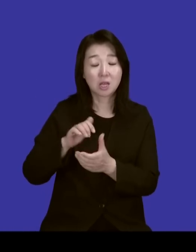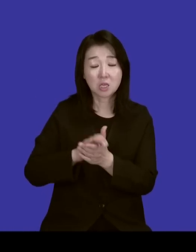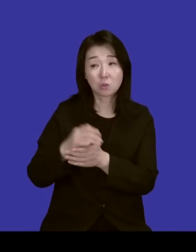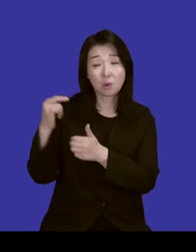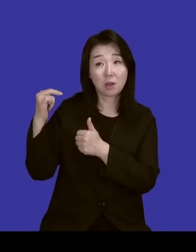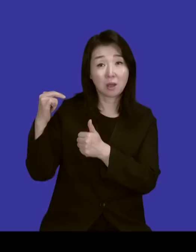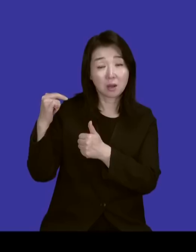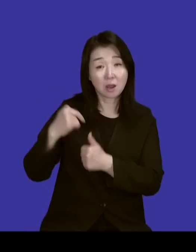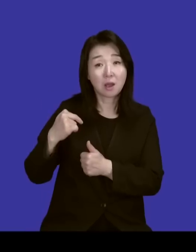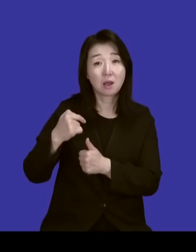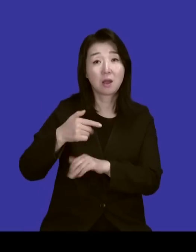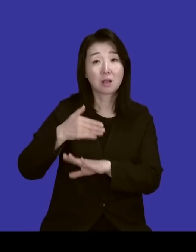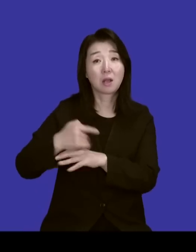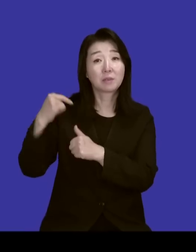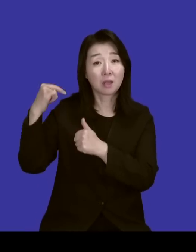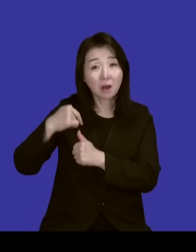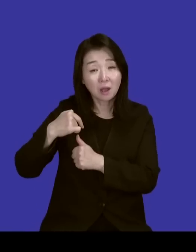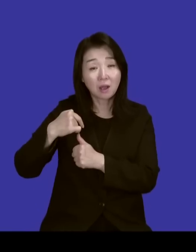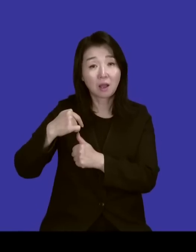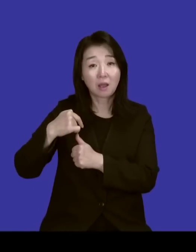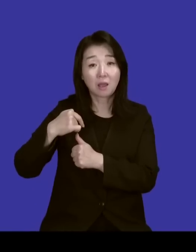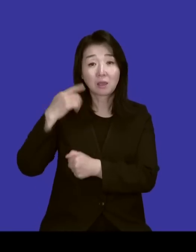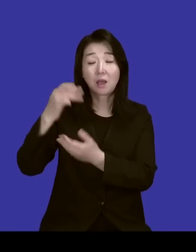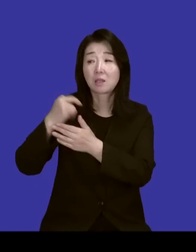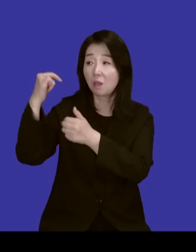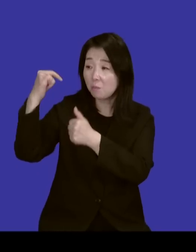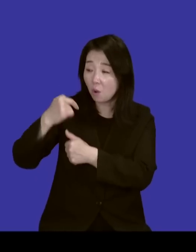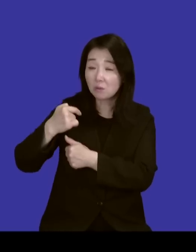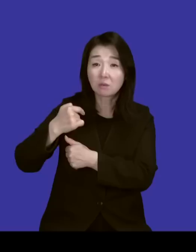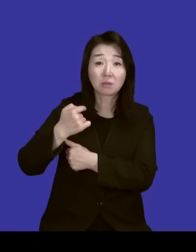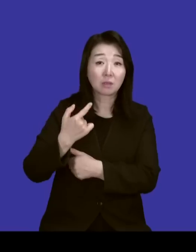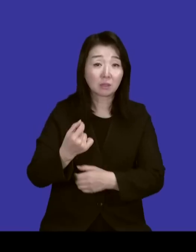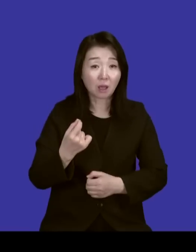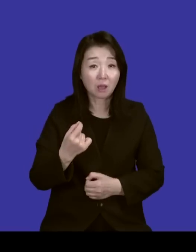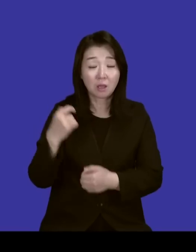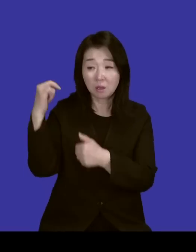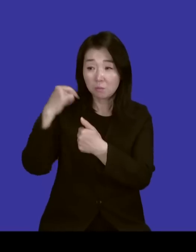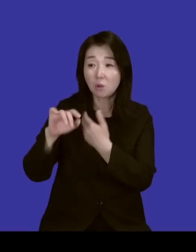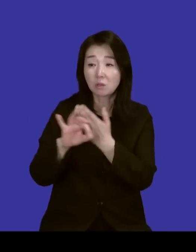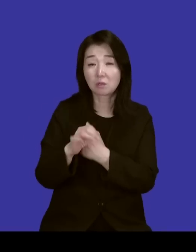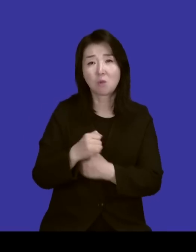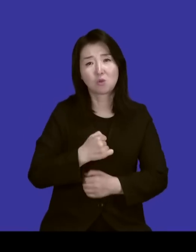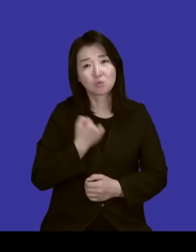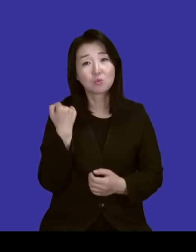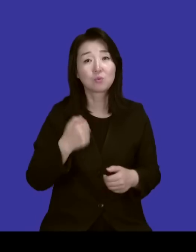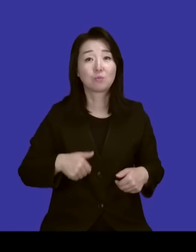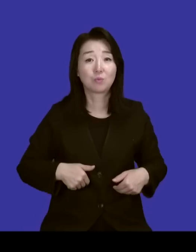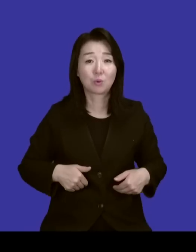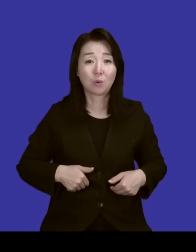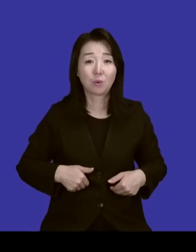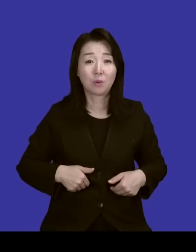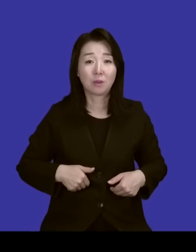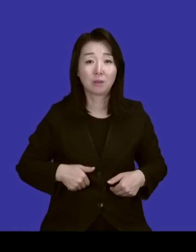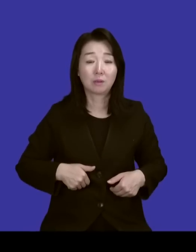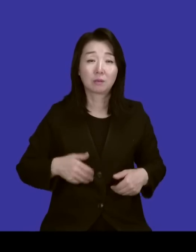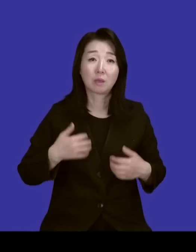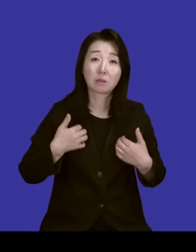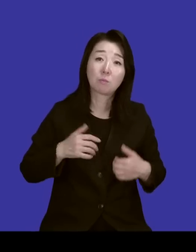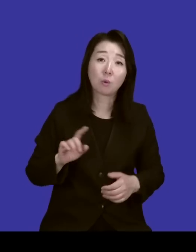기도하라. 감사하라. 이게 명령이다. 그러니까 명령이면 순종을 해야지 억지로라도. 네. 그럼 뭘